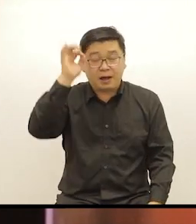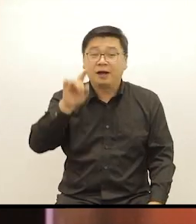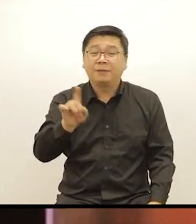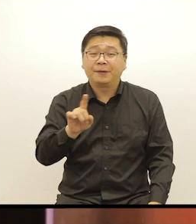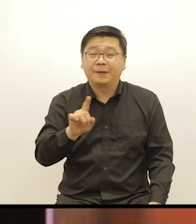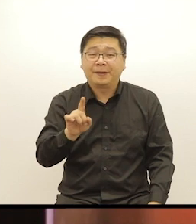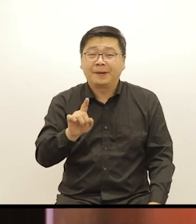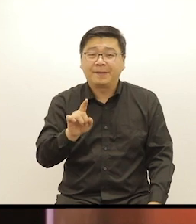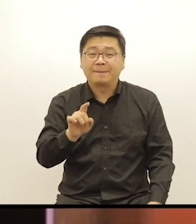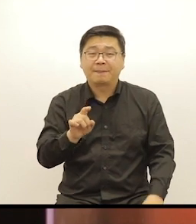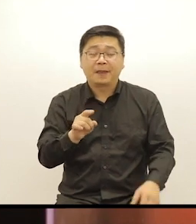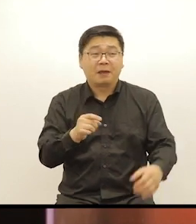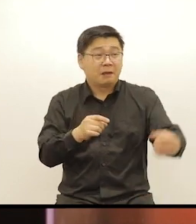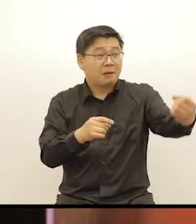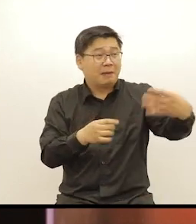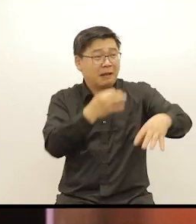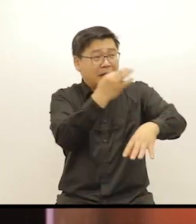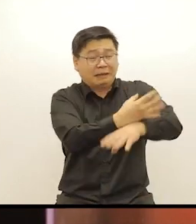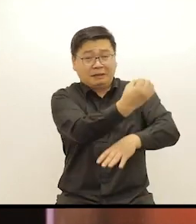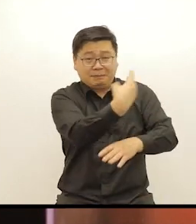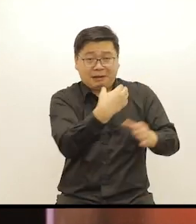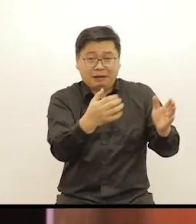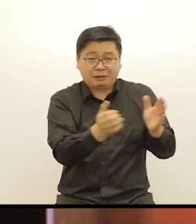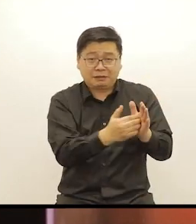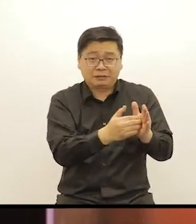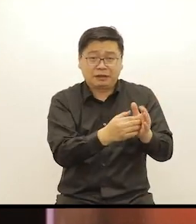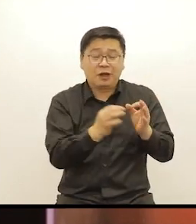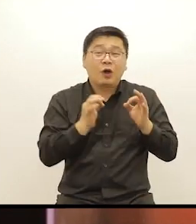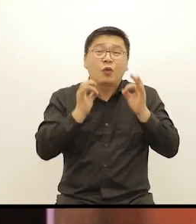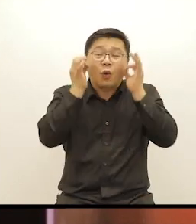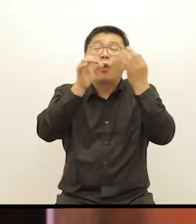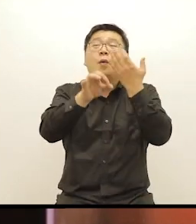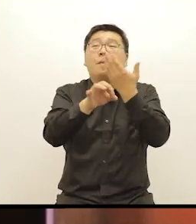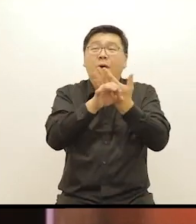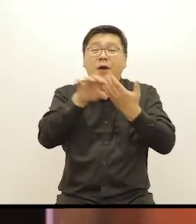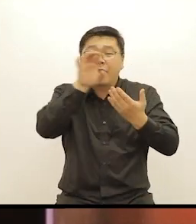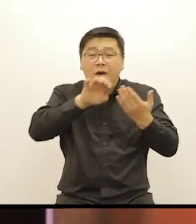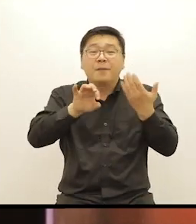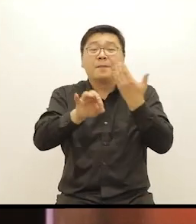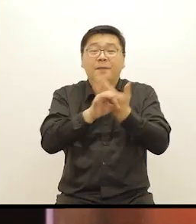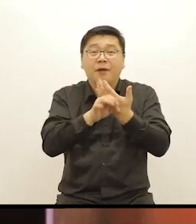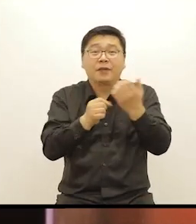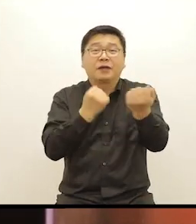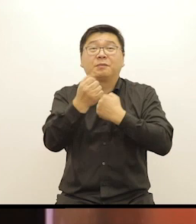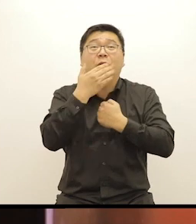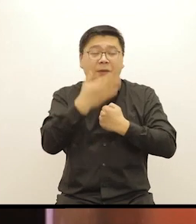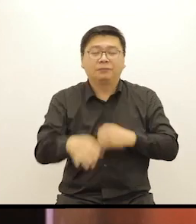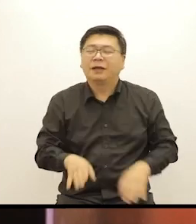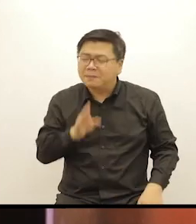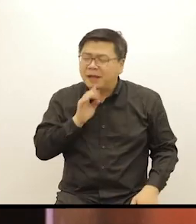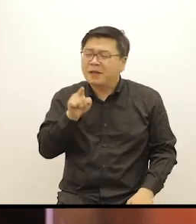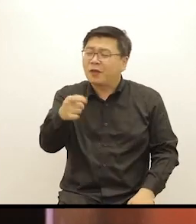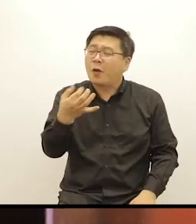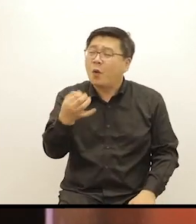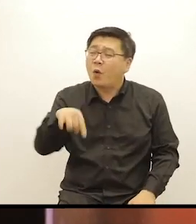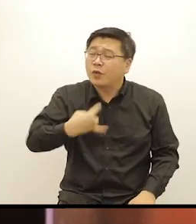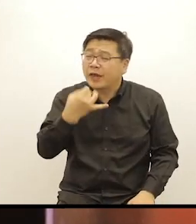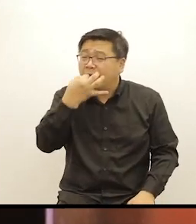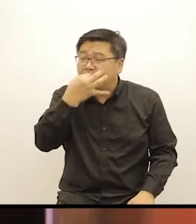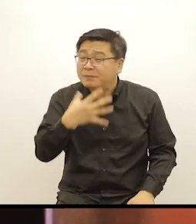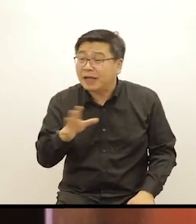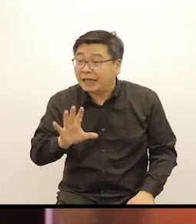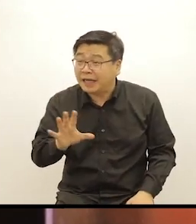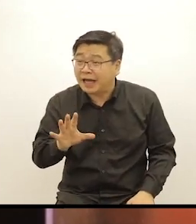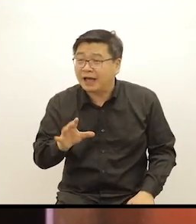정말 그 간단한 말이죠 사실은. 그렇죠. 슬럼프를 누구든지 노력하면 이길 수 있다. 너만 힘든 거 아니다. 그렇죠. 뭐 그런 거잖아요. 근데 그